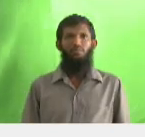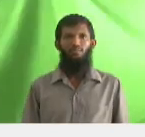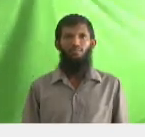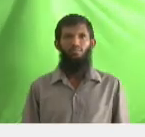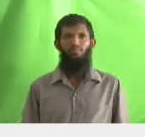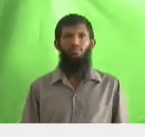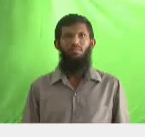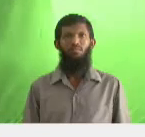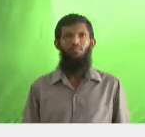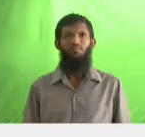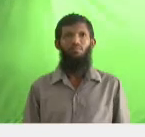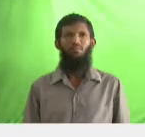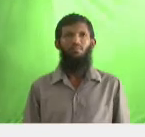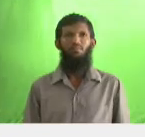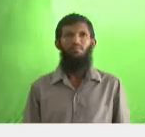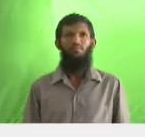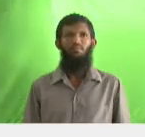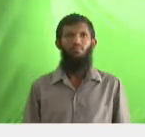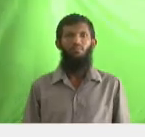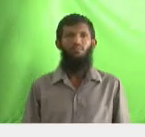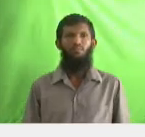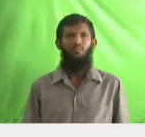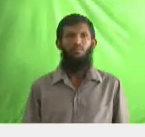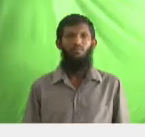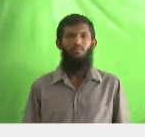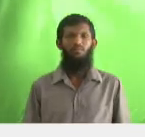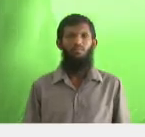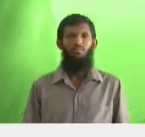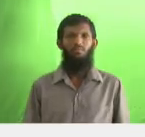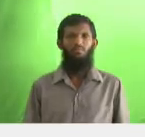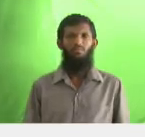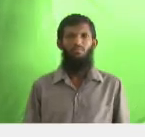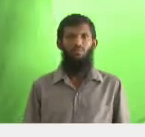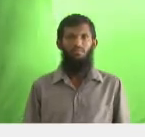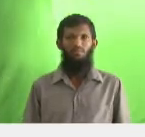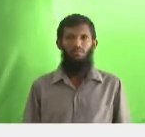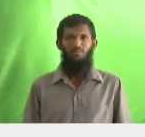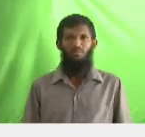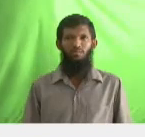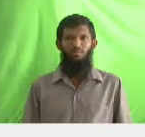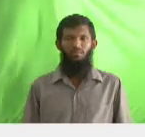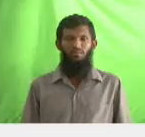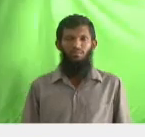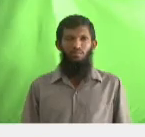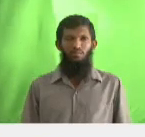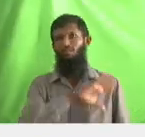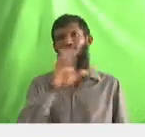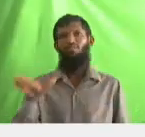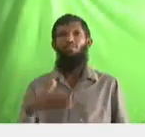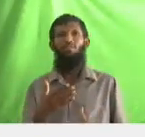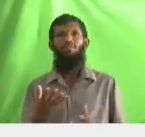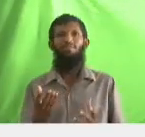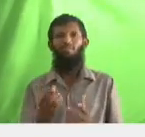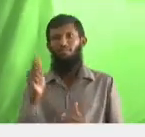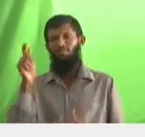الله، واتقوا يوما ترجعون فيه إلى الله، ثم توفى كل نفس ما كسبت وهم لا يظلمون. My